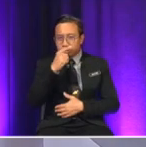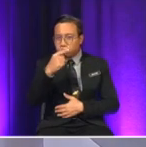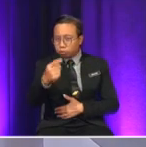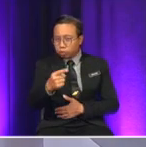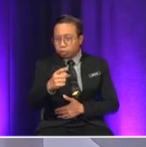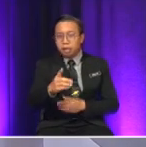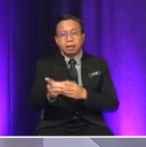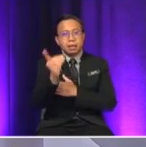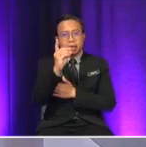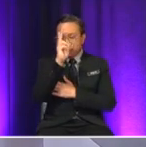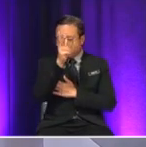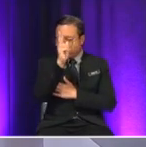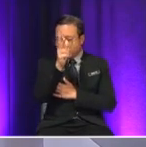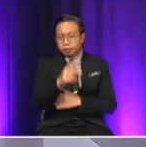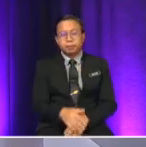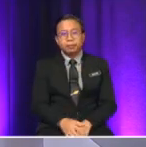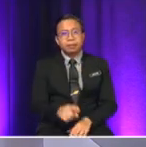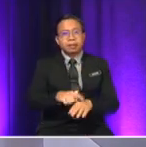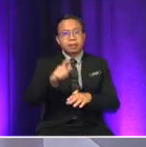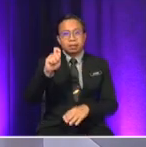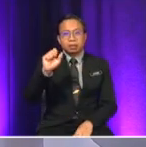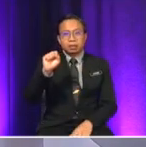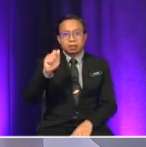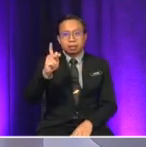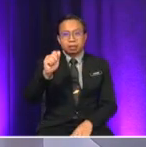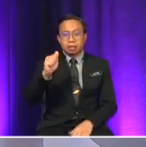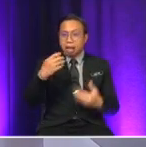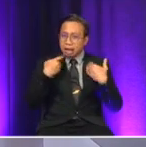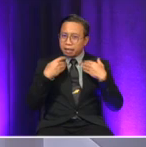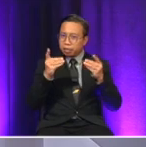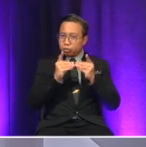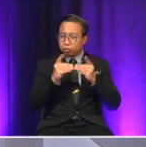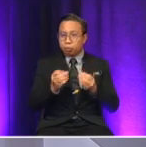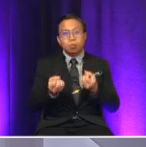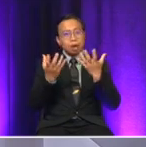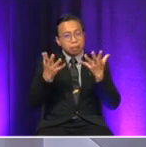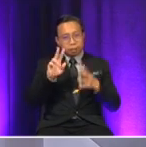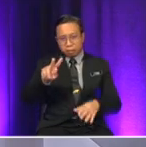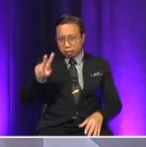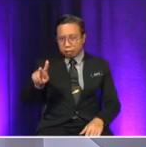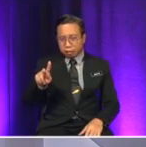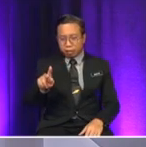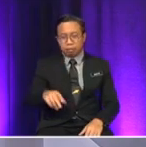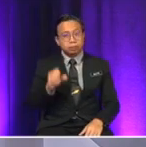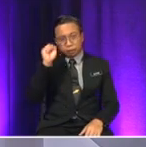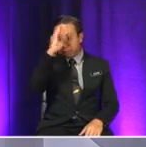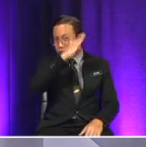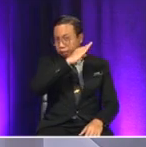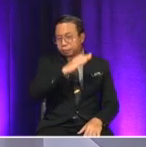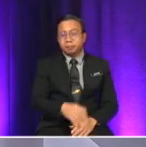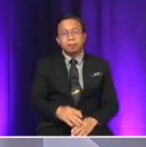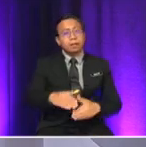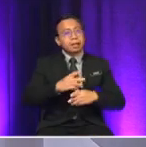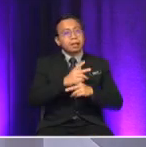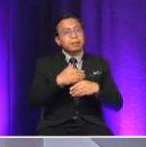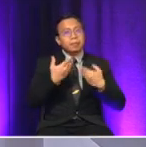kreatif ni, kadang-kadang di taskah kan kita ada jumpa pelbagai ragam kanak-kanak. Bagaimana kita mengawal